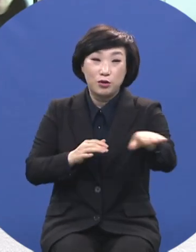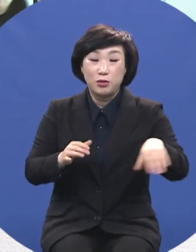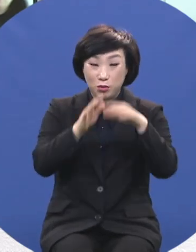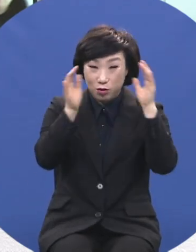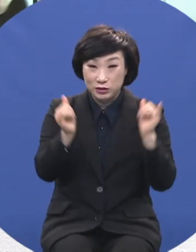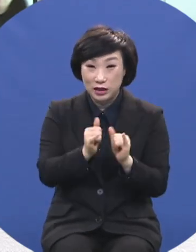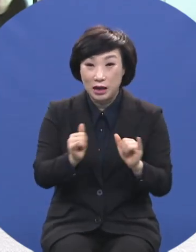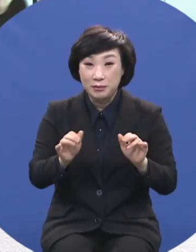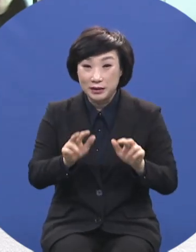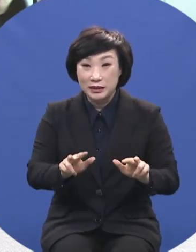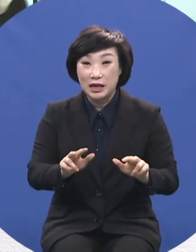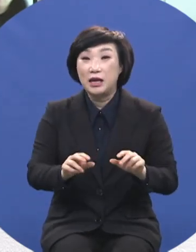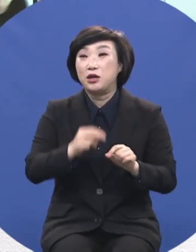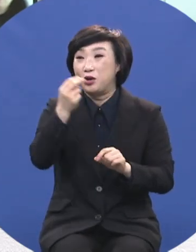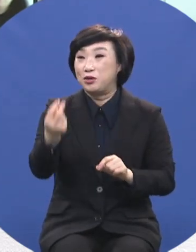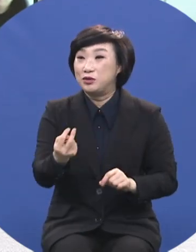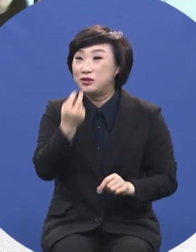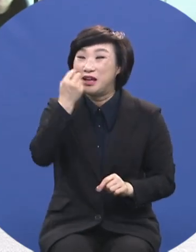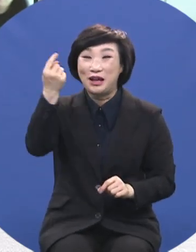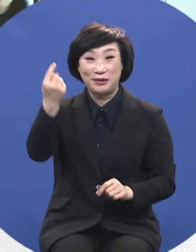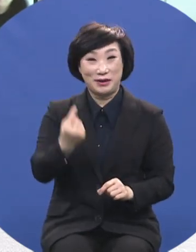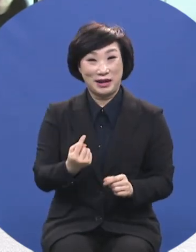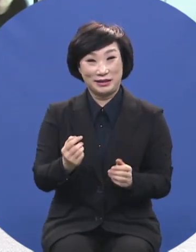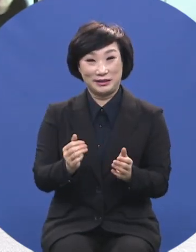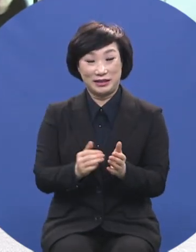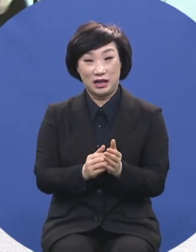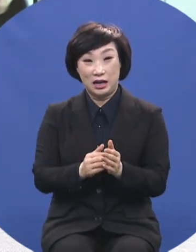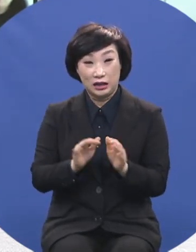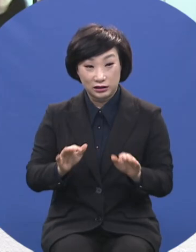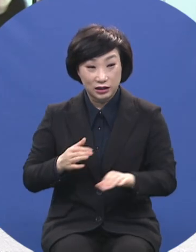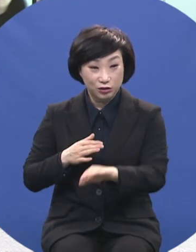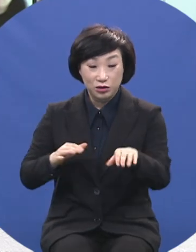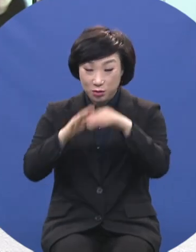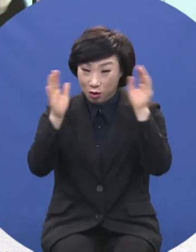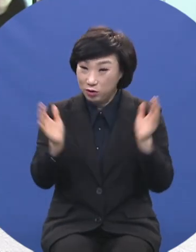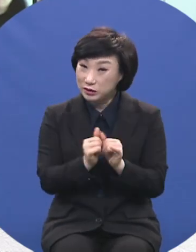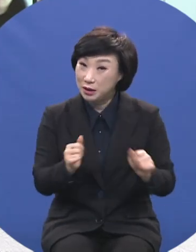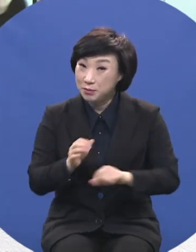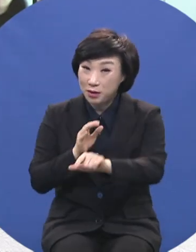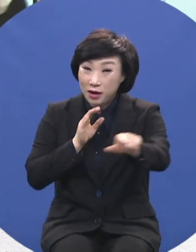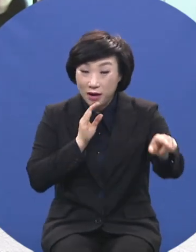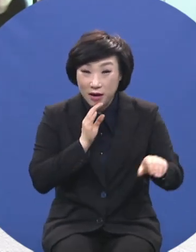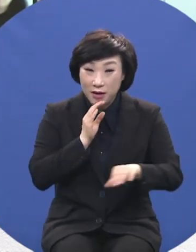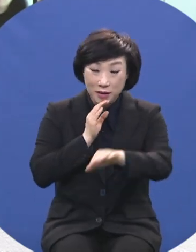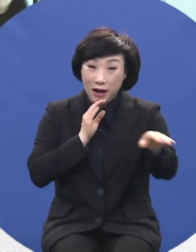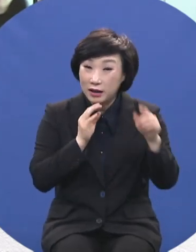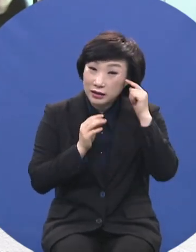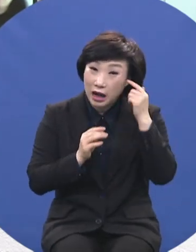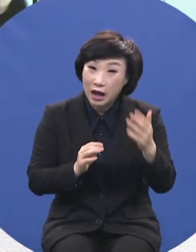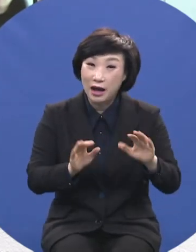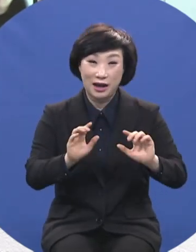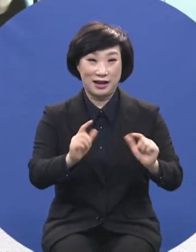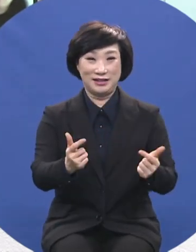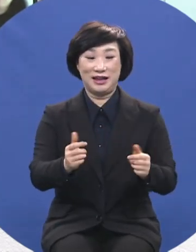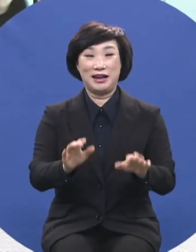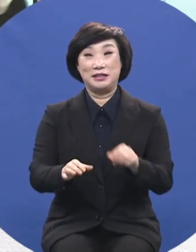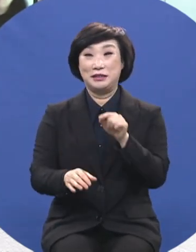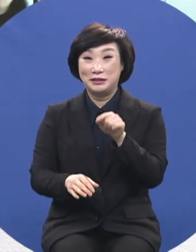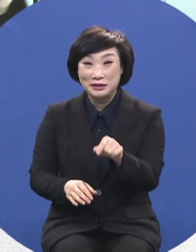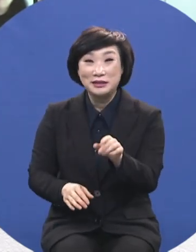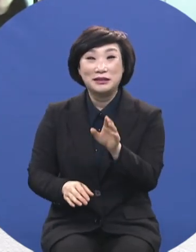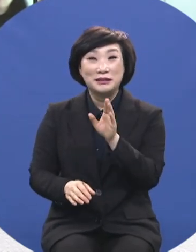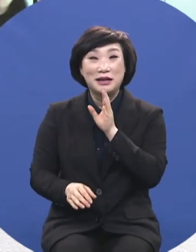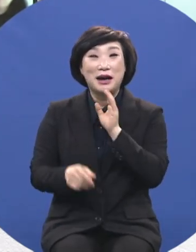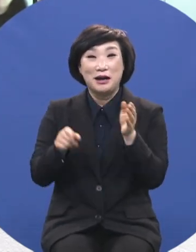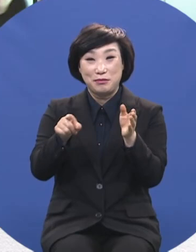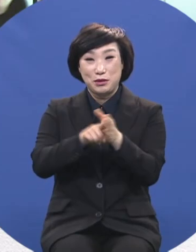사람에게 영생이 왔다. 근데 모든 사람이 다겠냐? 그 사실을 믿고 내가 예수가